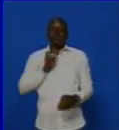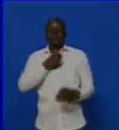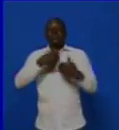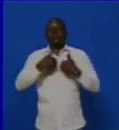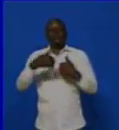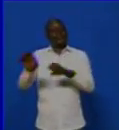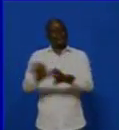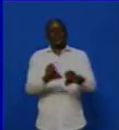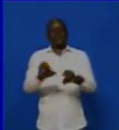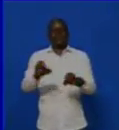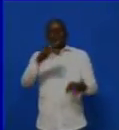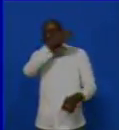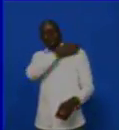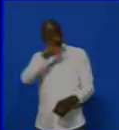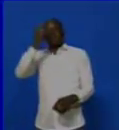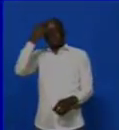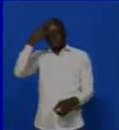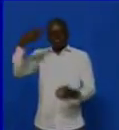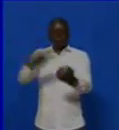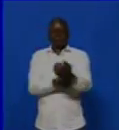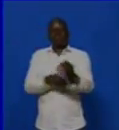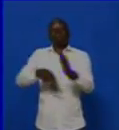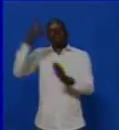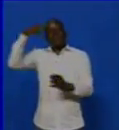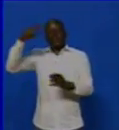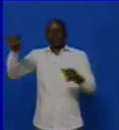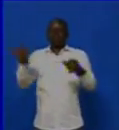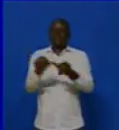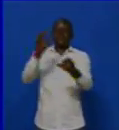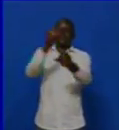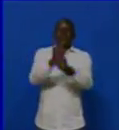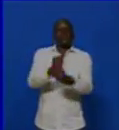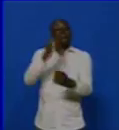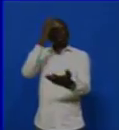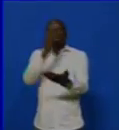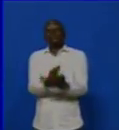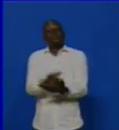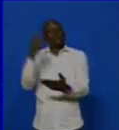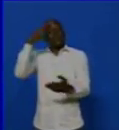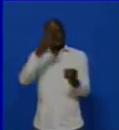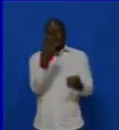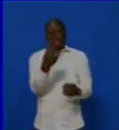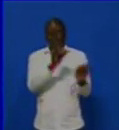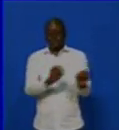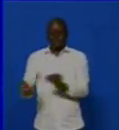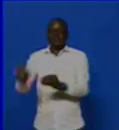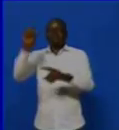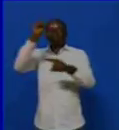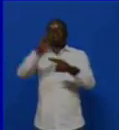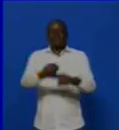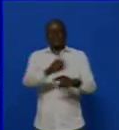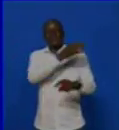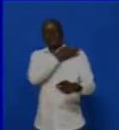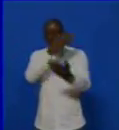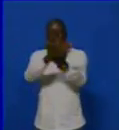gouvernement salue ce nouveau départ. Des mesures seront prises pour lever la suspension des deux organisations syndicales et améliorer